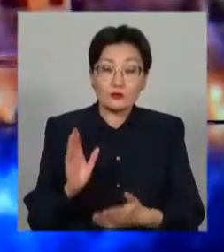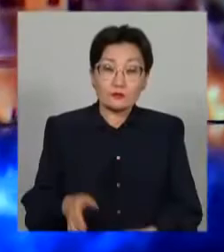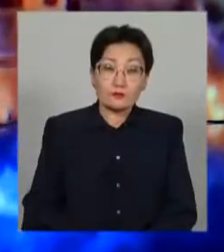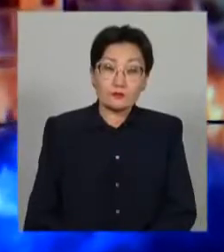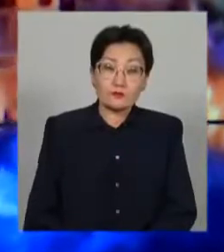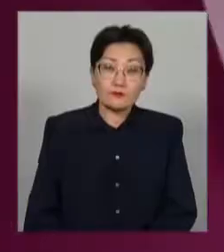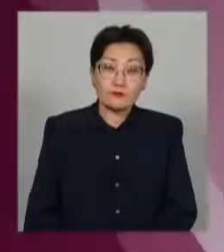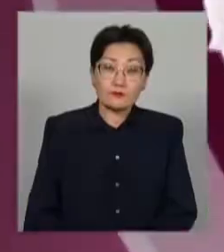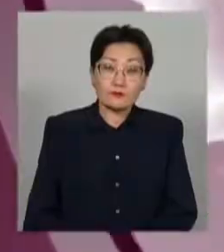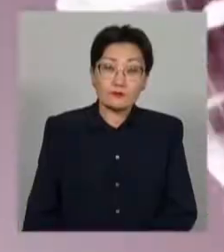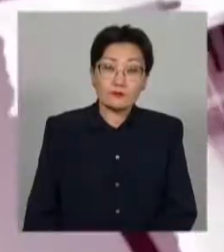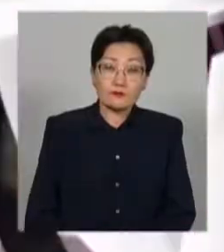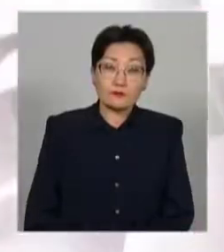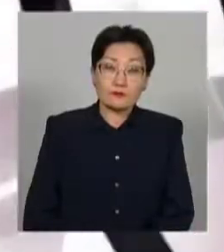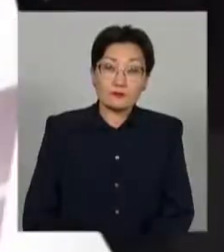көретіндеріңіз.